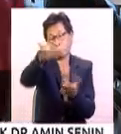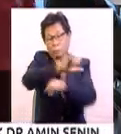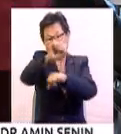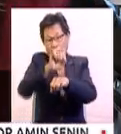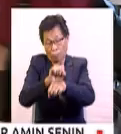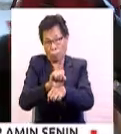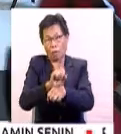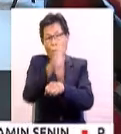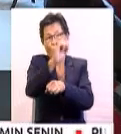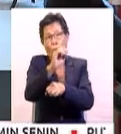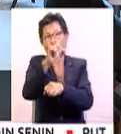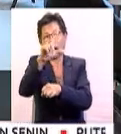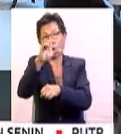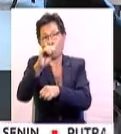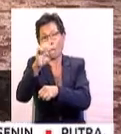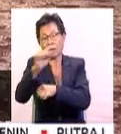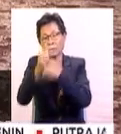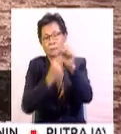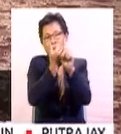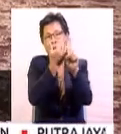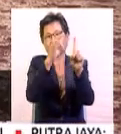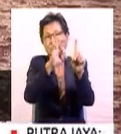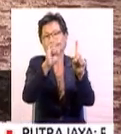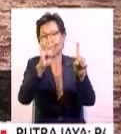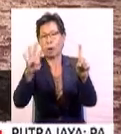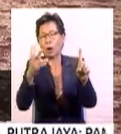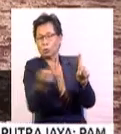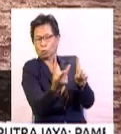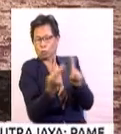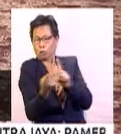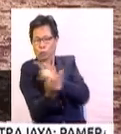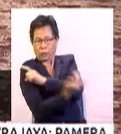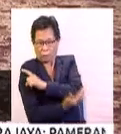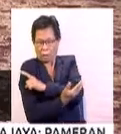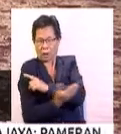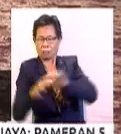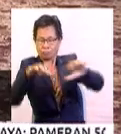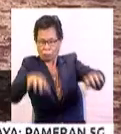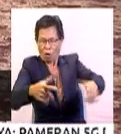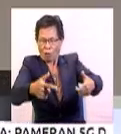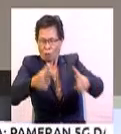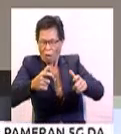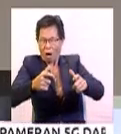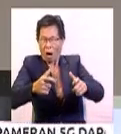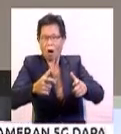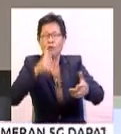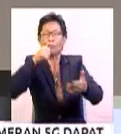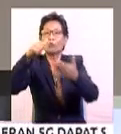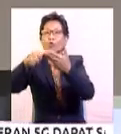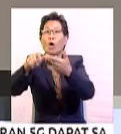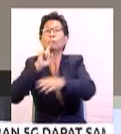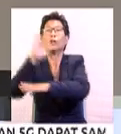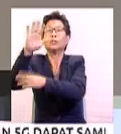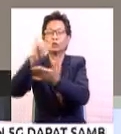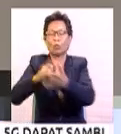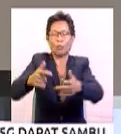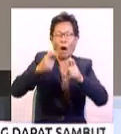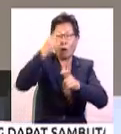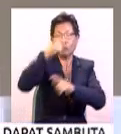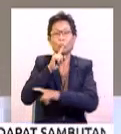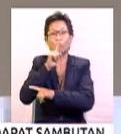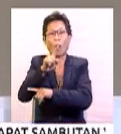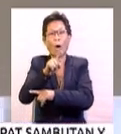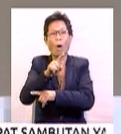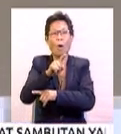Singapura OLOA 1974 pula, kedua-dua negara katanya perlu mempercepat kajian semula surat perjanjian berkenaan ia bagi